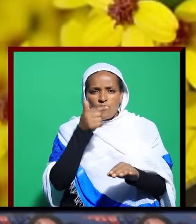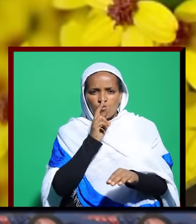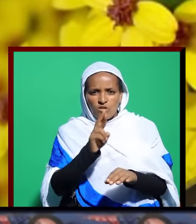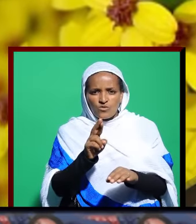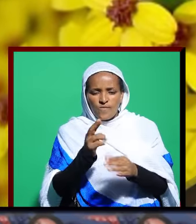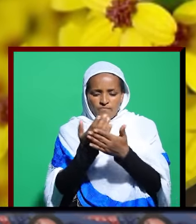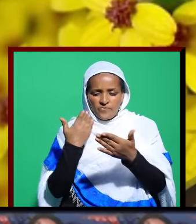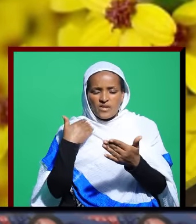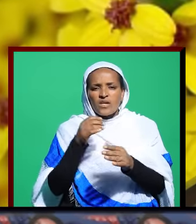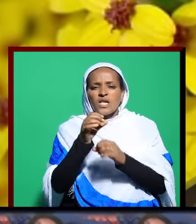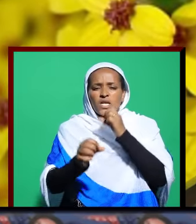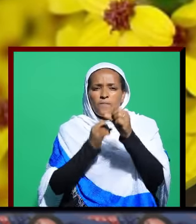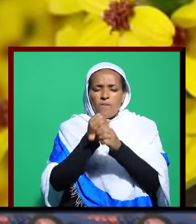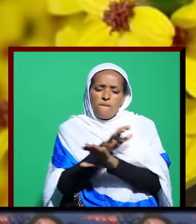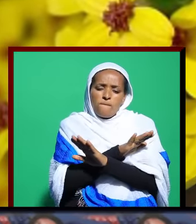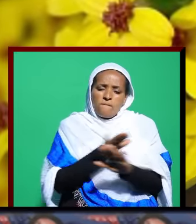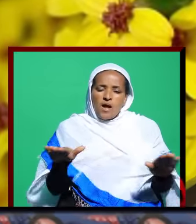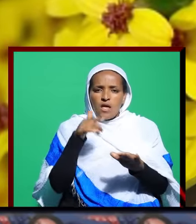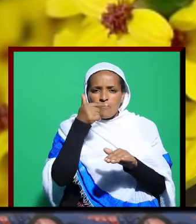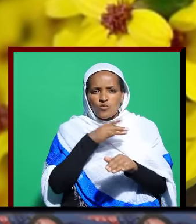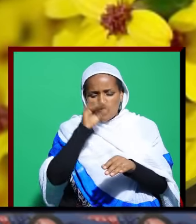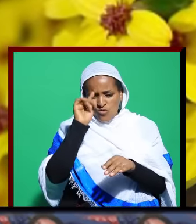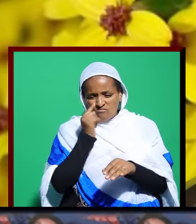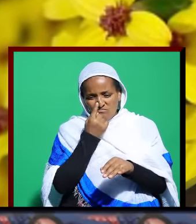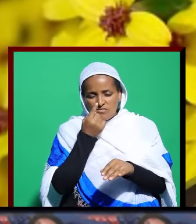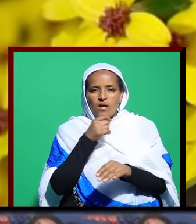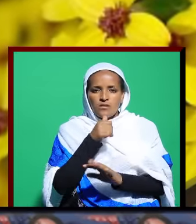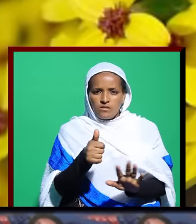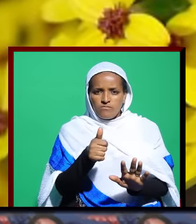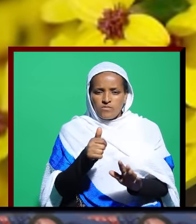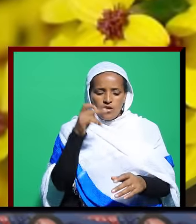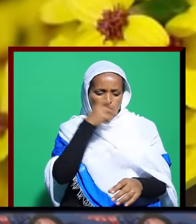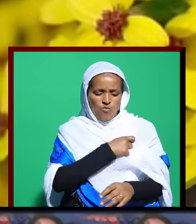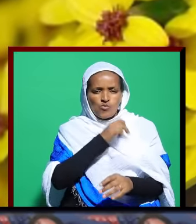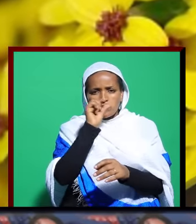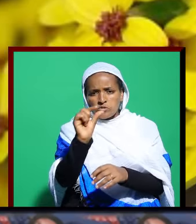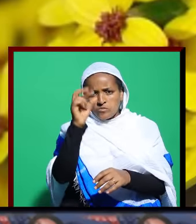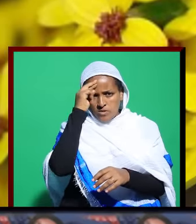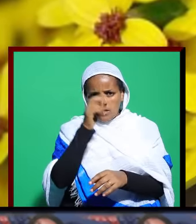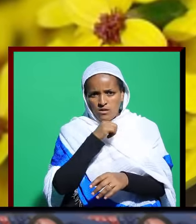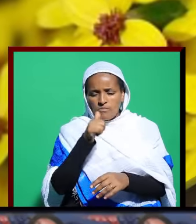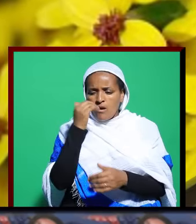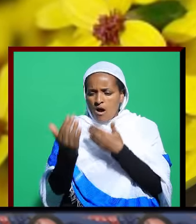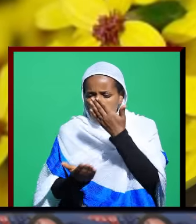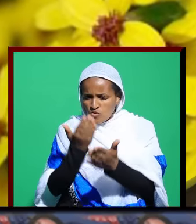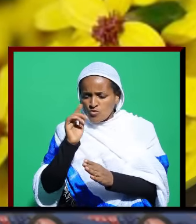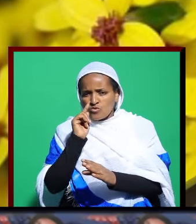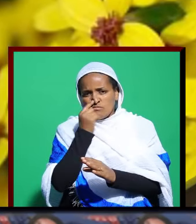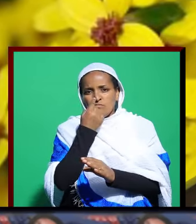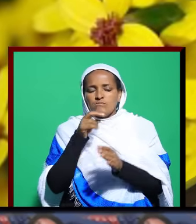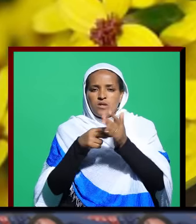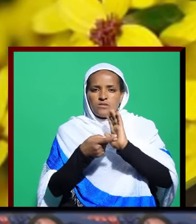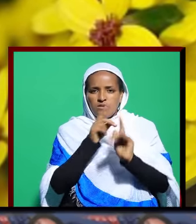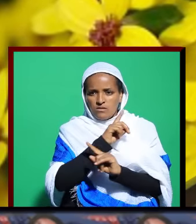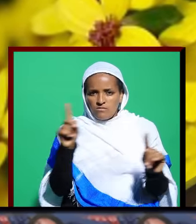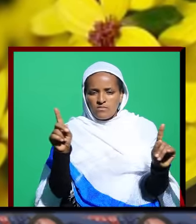ናቸው። ቅድም ተናግሬያለሁ። እነዚህ እድሜ በቃኝ የሚሉ ሰዎች ተማረው አይደለም፣ ደሞዝ አንሷቸው አይደለም፣ ማገልገል